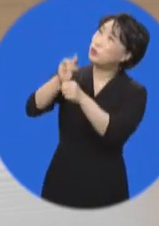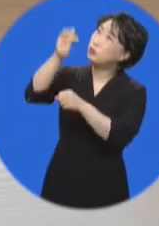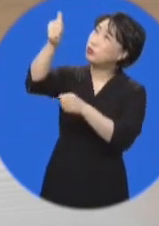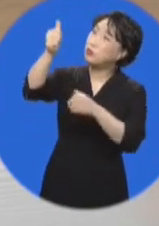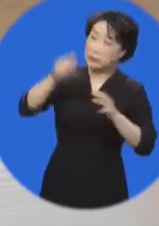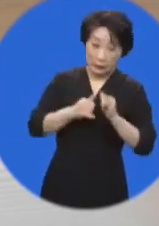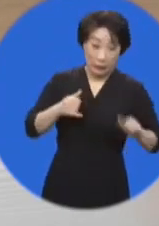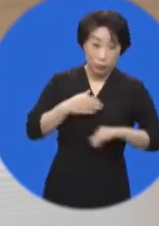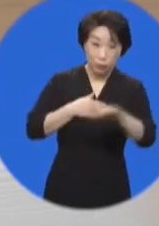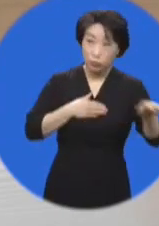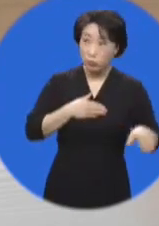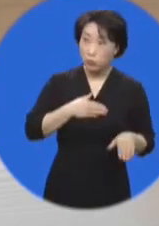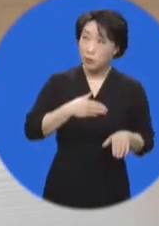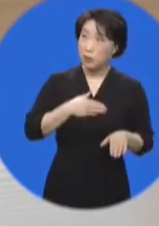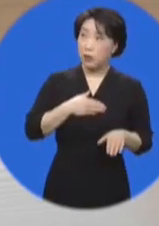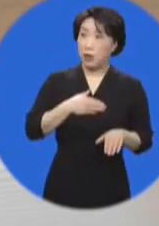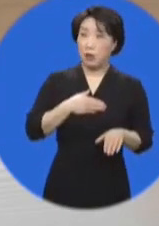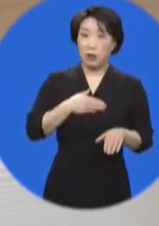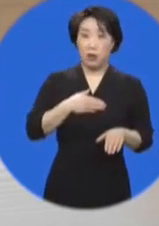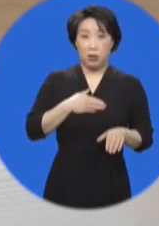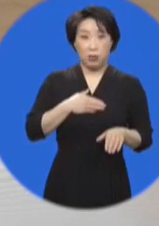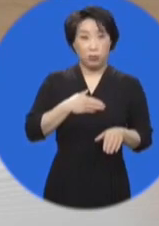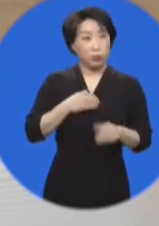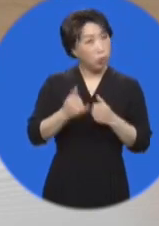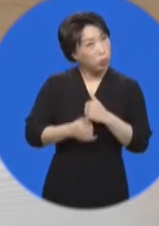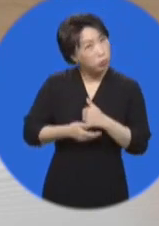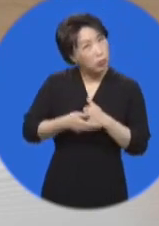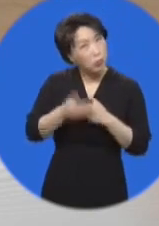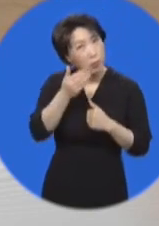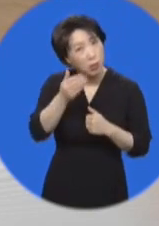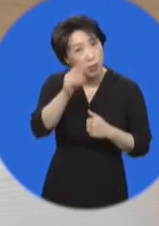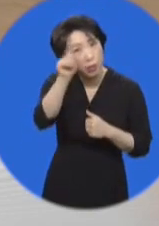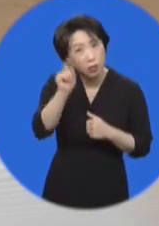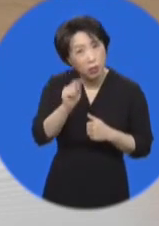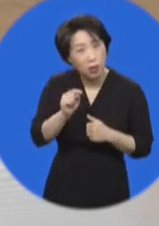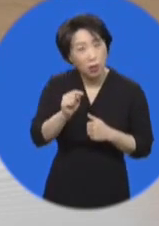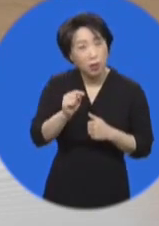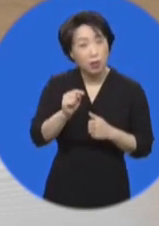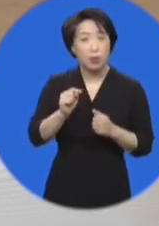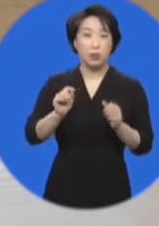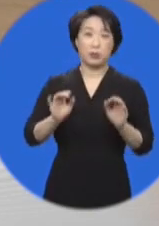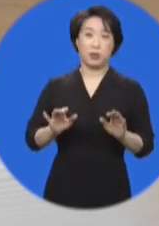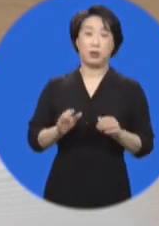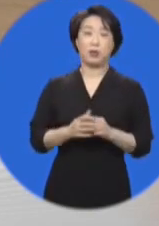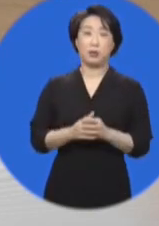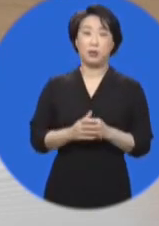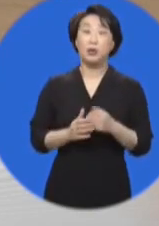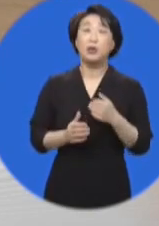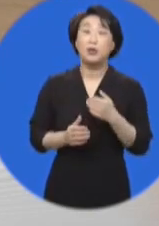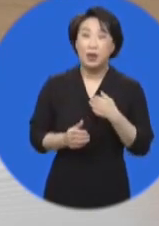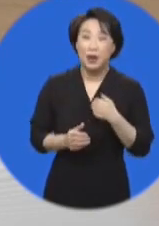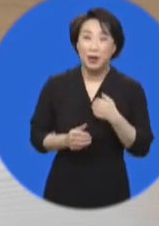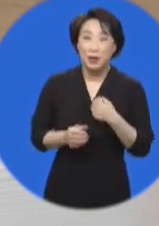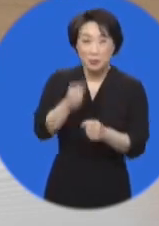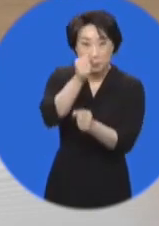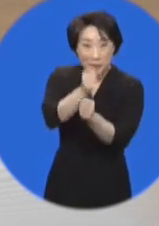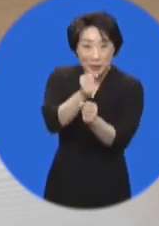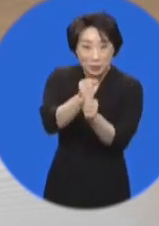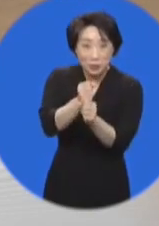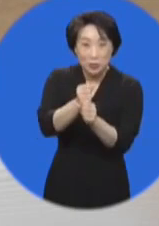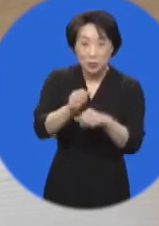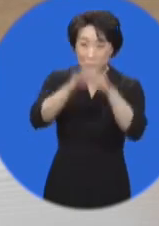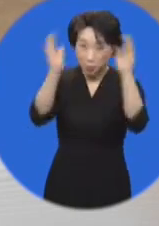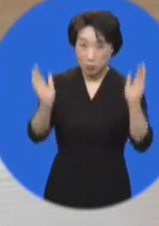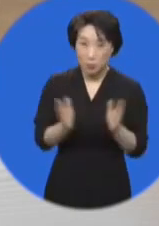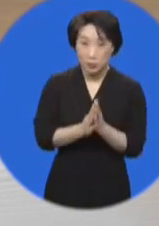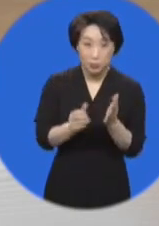우리 인간을 어떻게 섬겨? 당연히 나를 만드시고